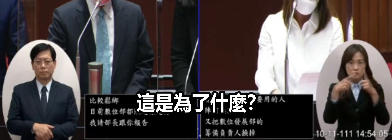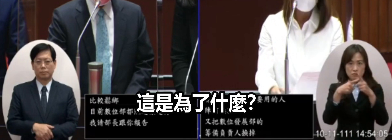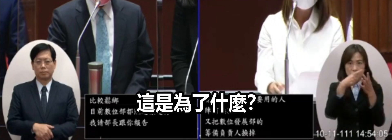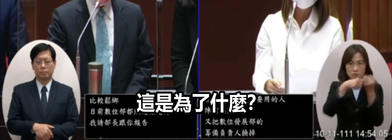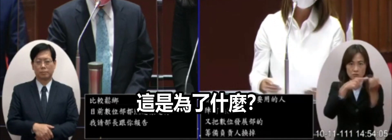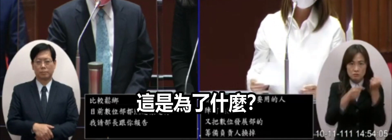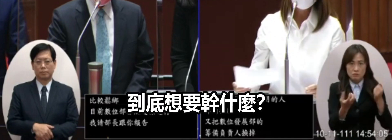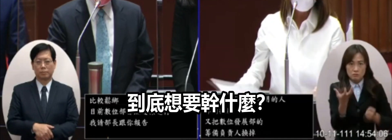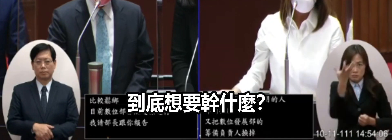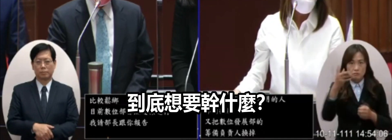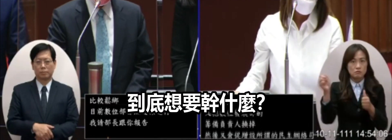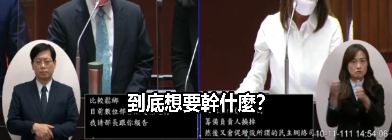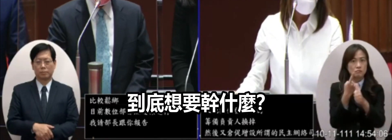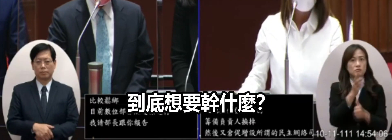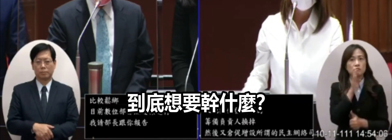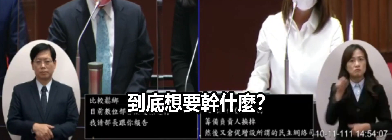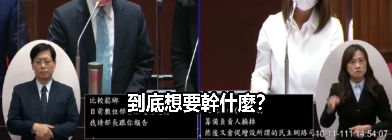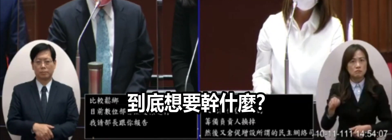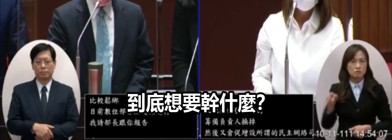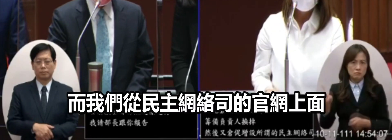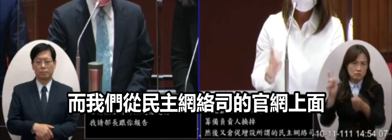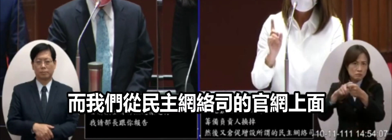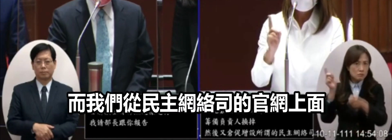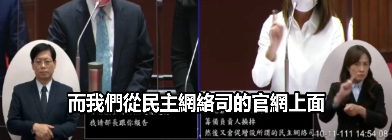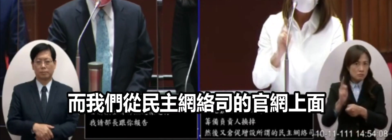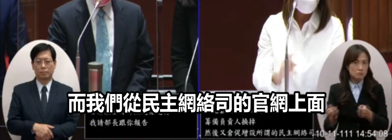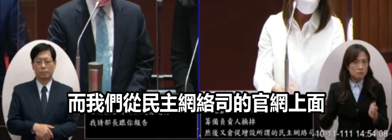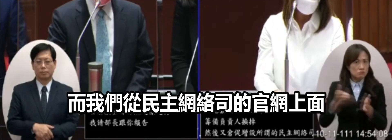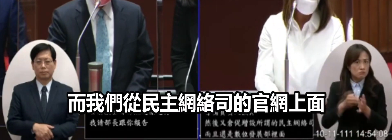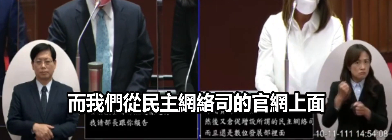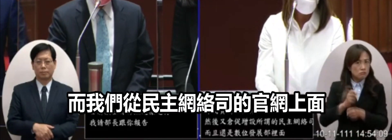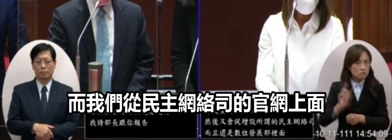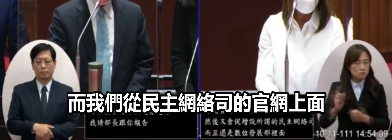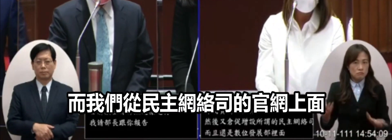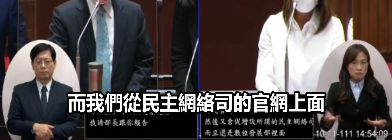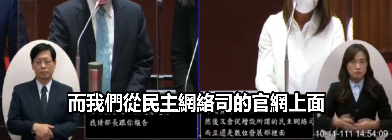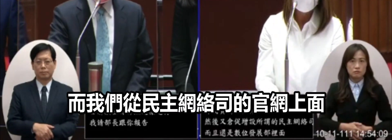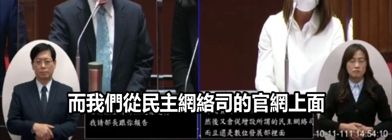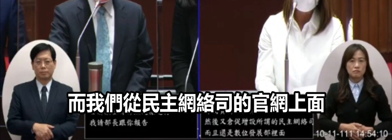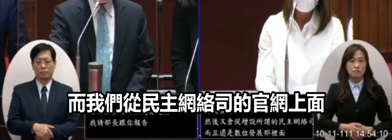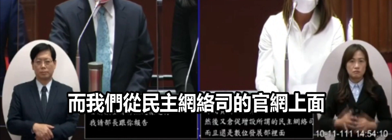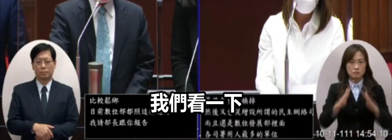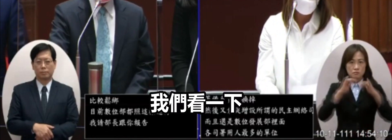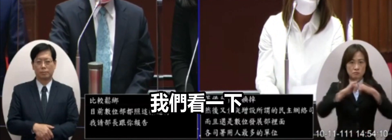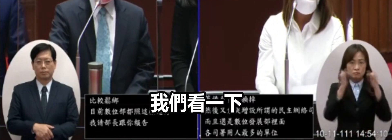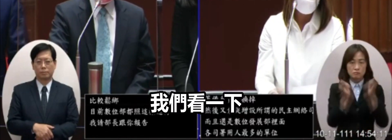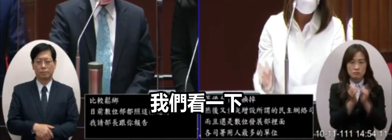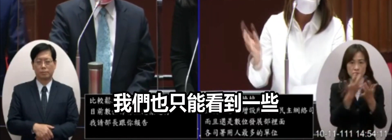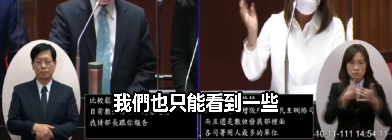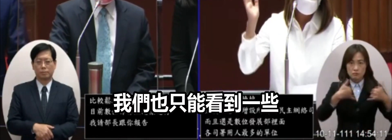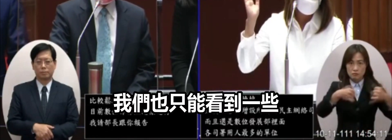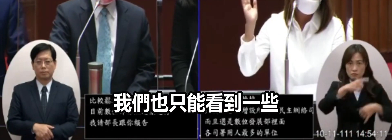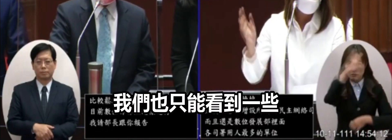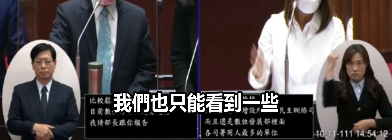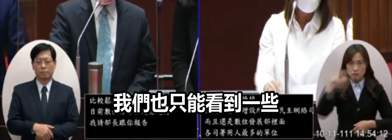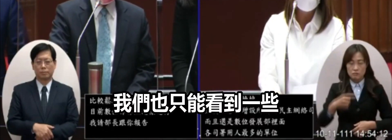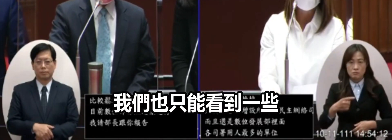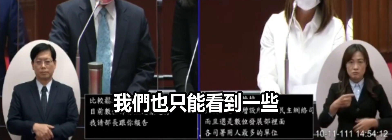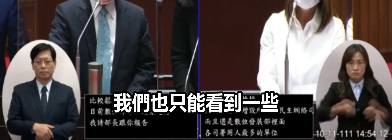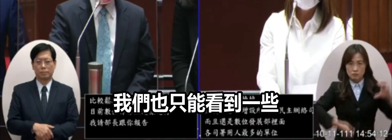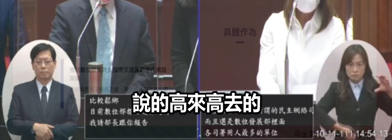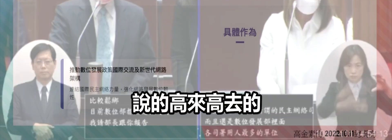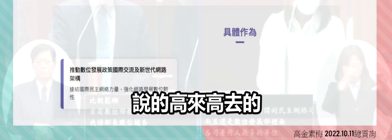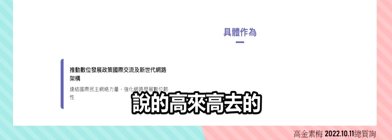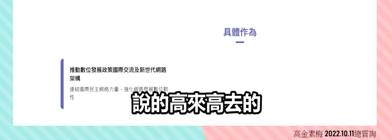是为了什么？到底想要干什么？而我们从民主网络司的官网上面，我们看一下，我们也只能看到一